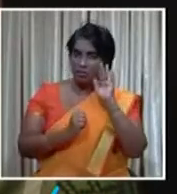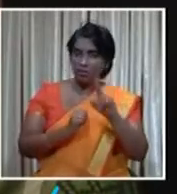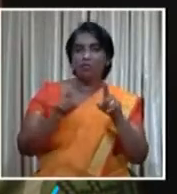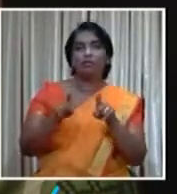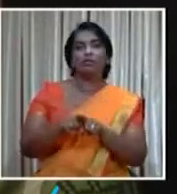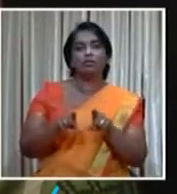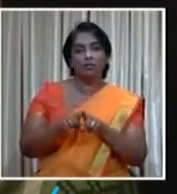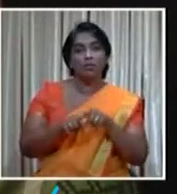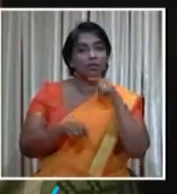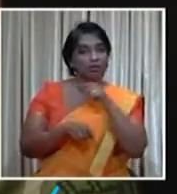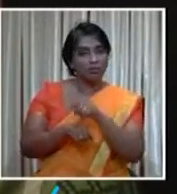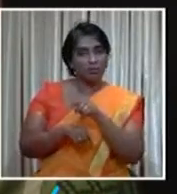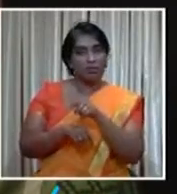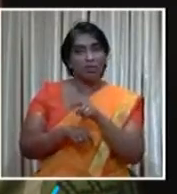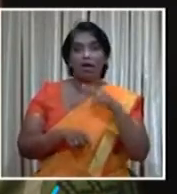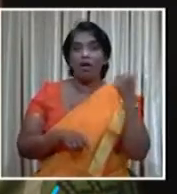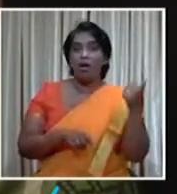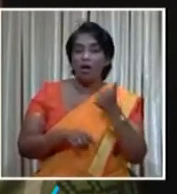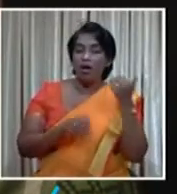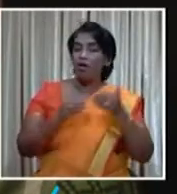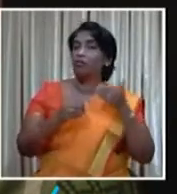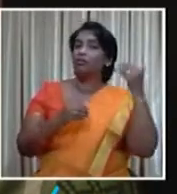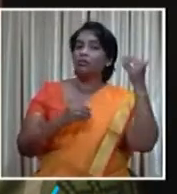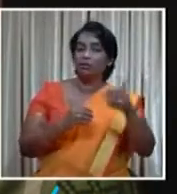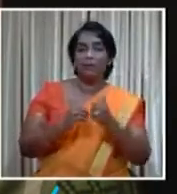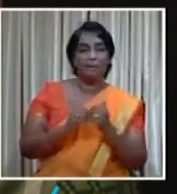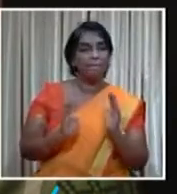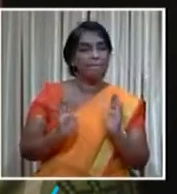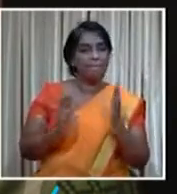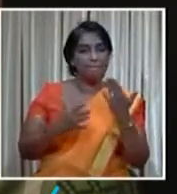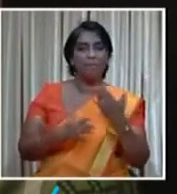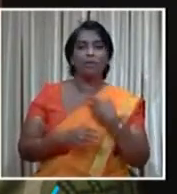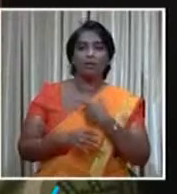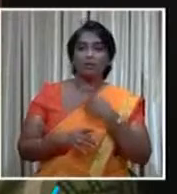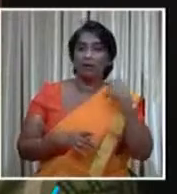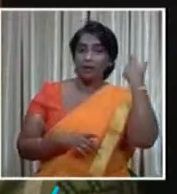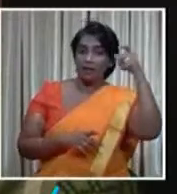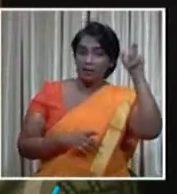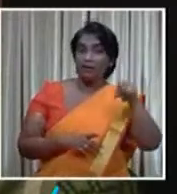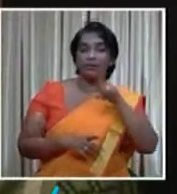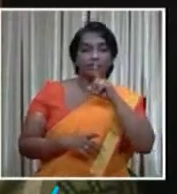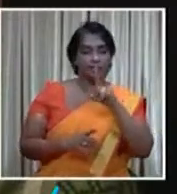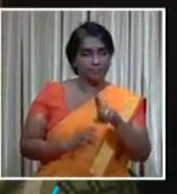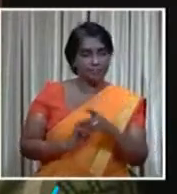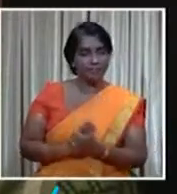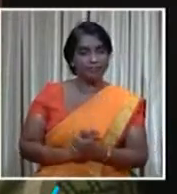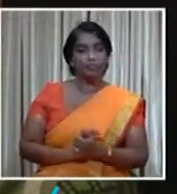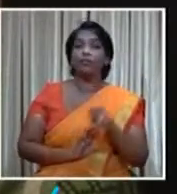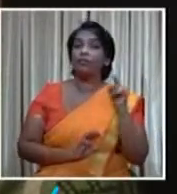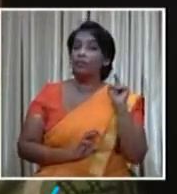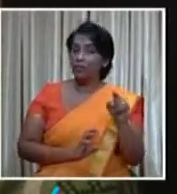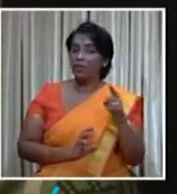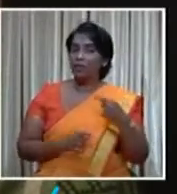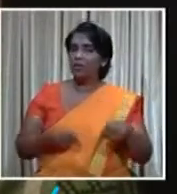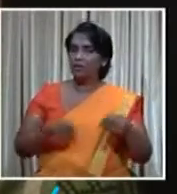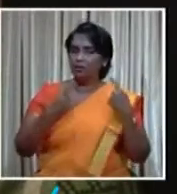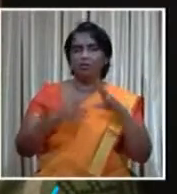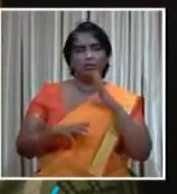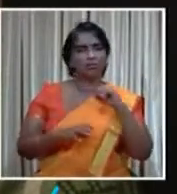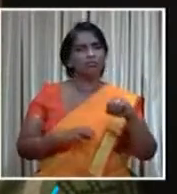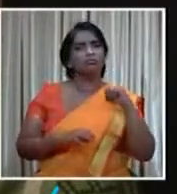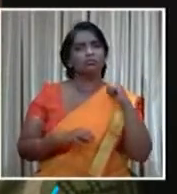බවත් එය නව යුගයක ආරම්භයක් බවත් එතුමිය ප්‍රකාශ කළා. එම තර්කයේ ශක්තිමත්